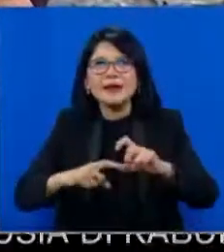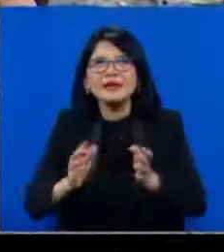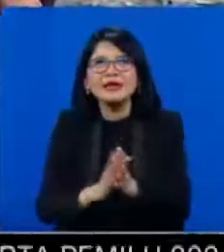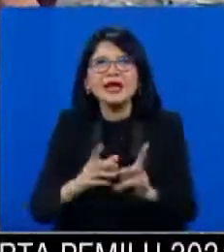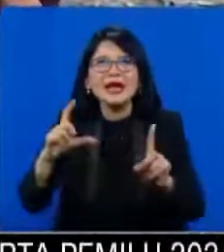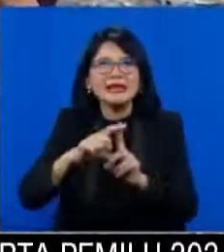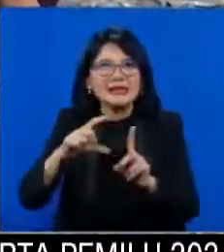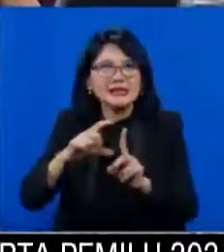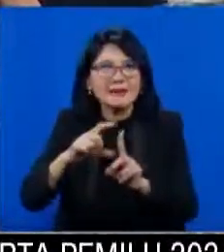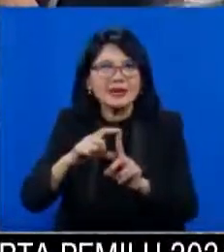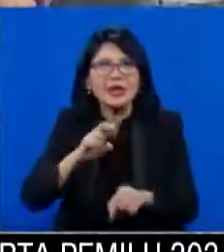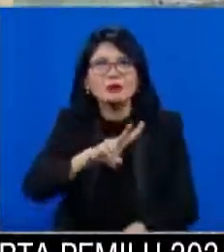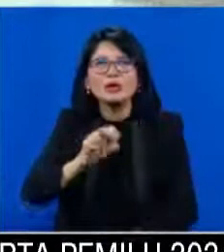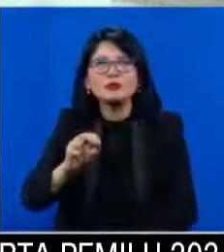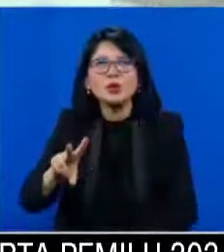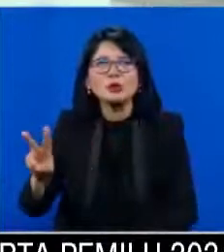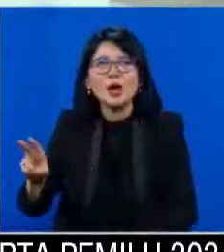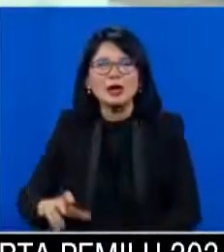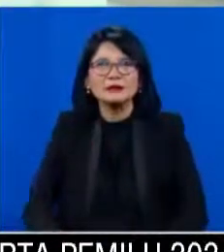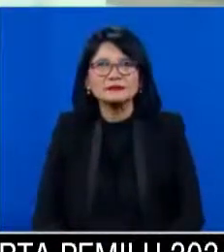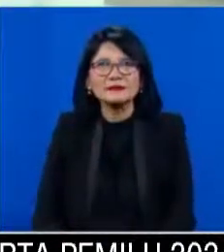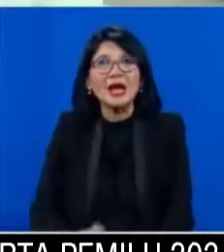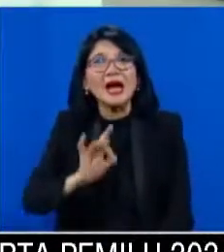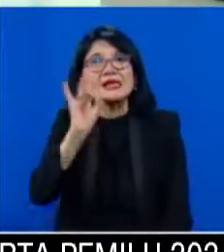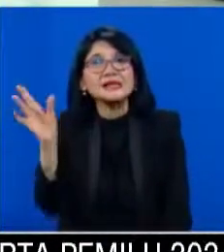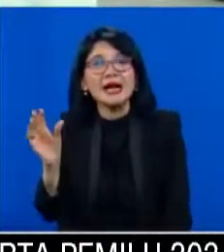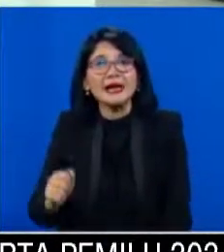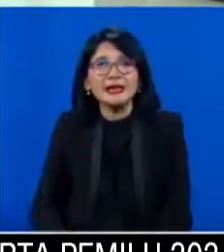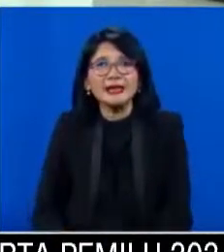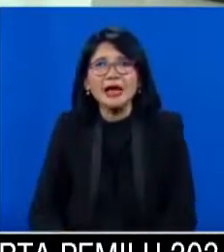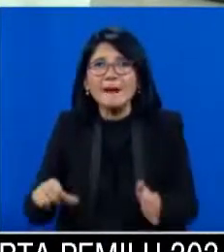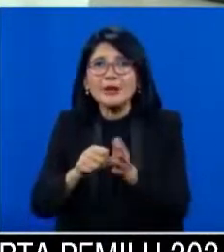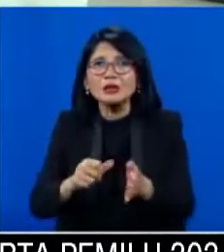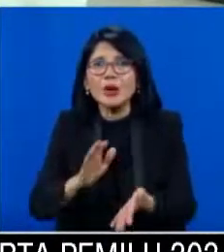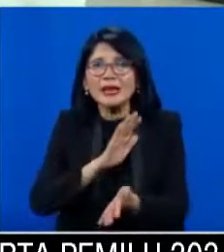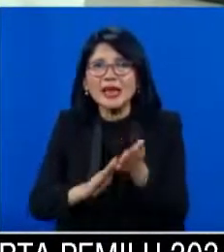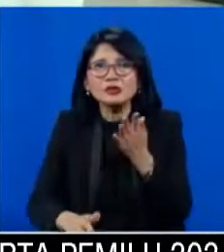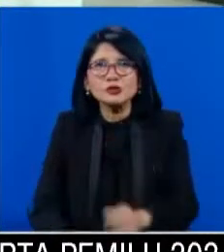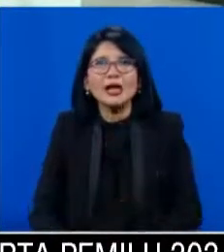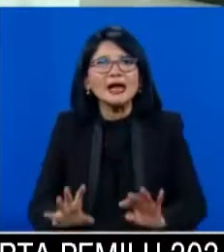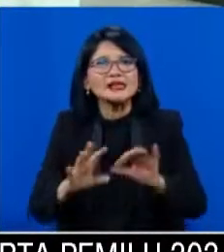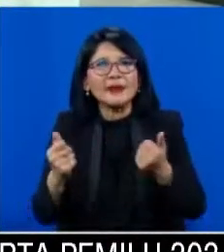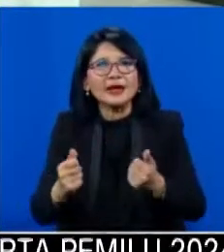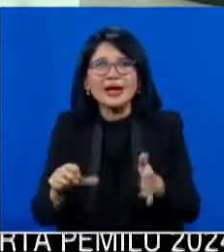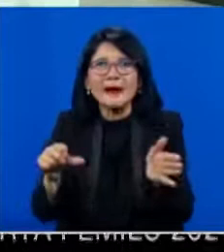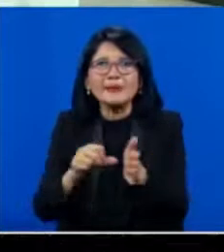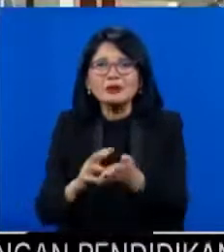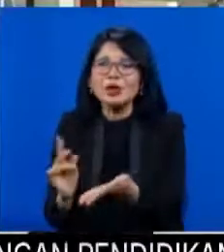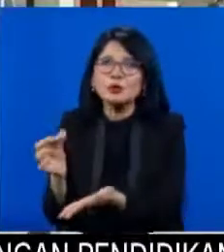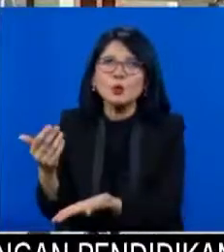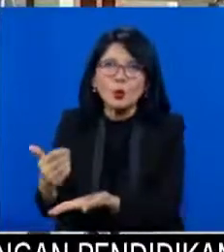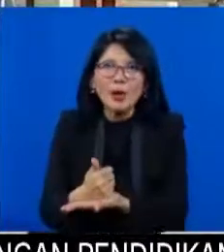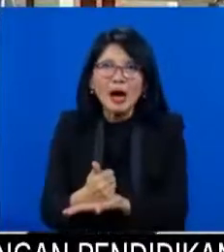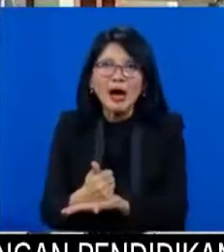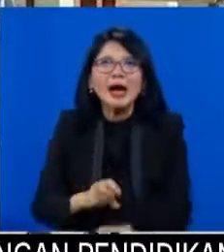Desember 2022. Selain bantuan langsung tunai, pemerintah juga menyiapkan subsidi upah pekerja dengan sasaran pekerja